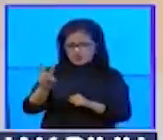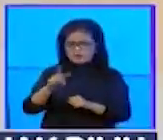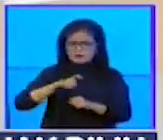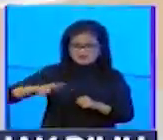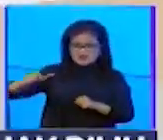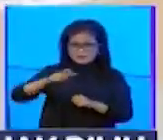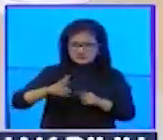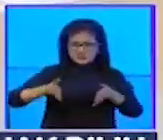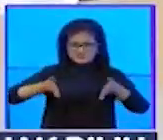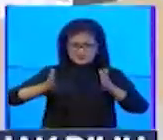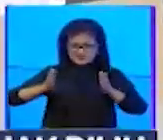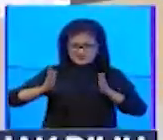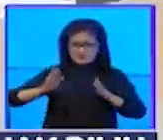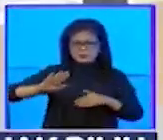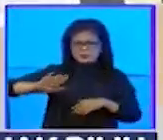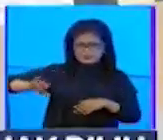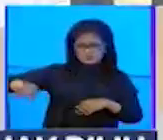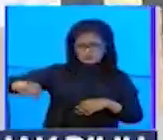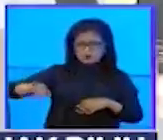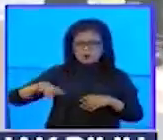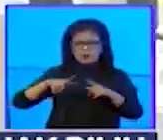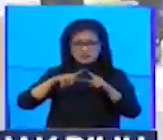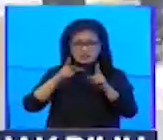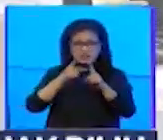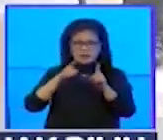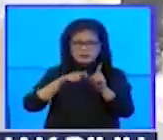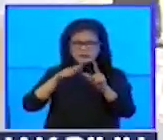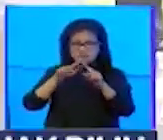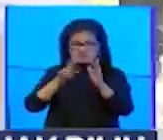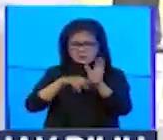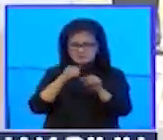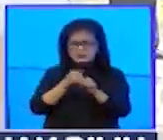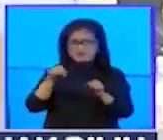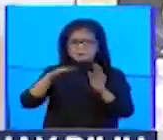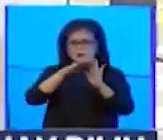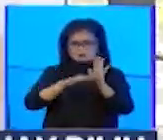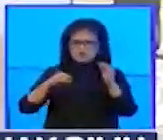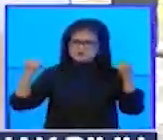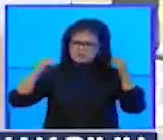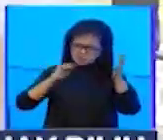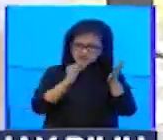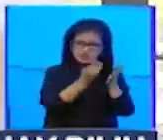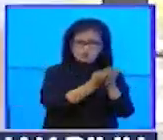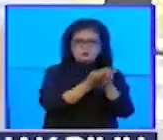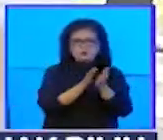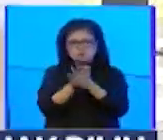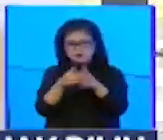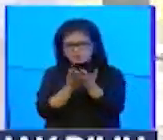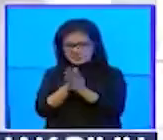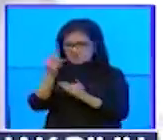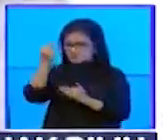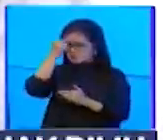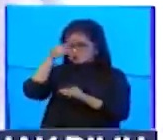Timur. Achiar turut menjalankan protokol kesehatan, mulai dari mencuci tangan, pengecekan suhu tubuh, dan menggunakan sarung tangan.